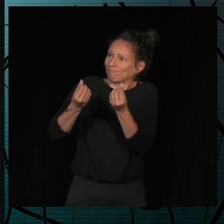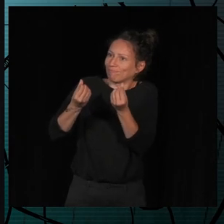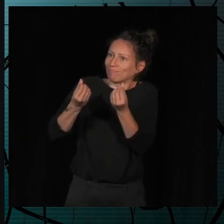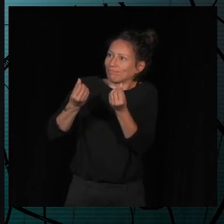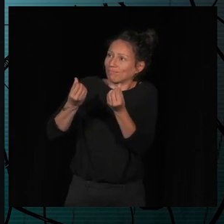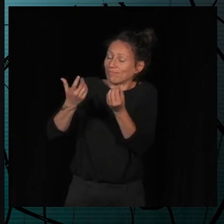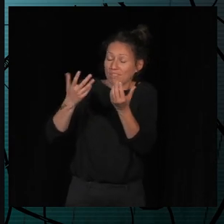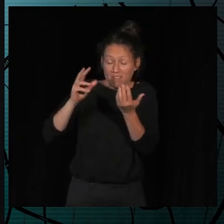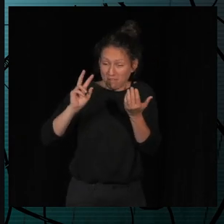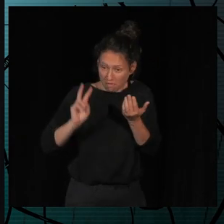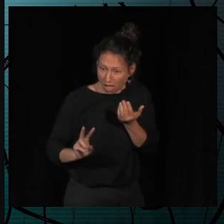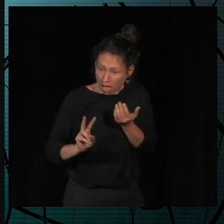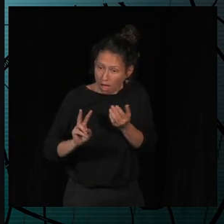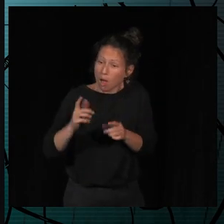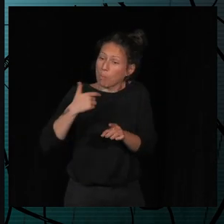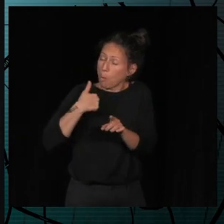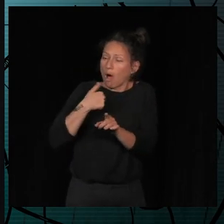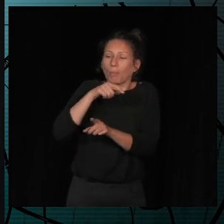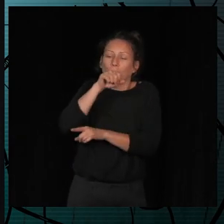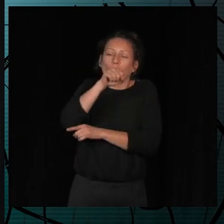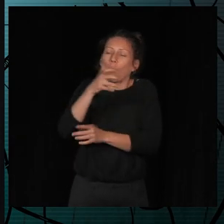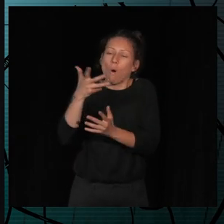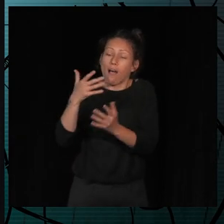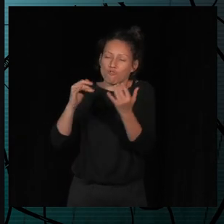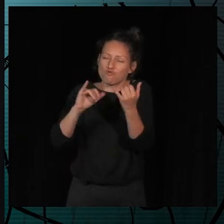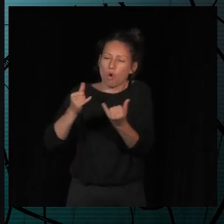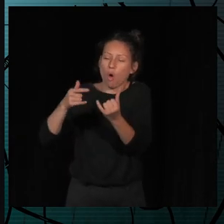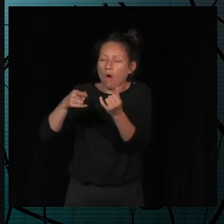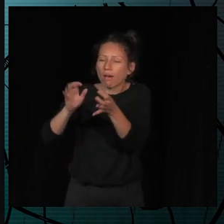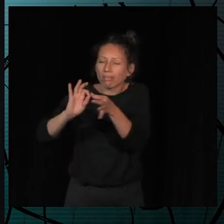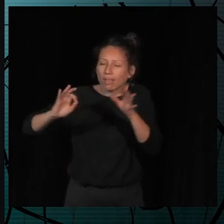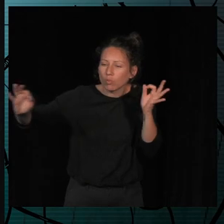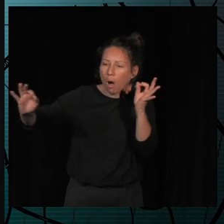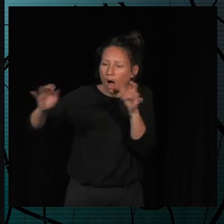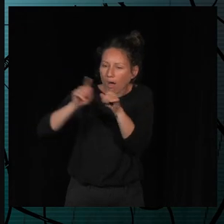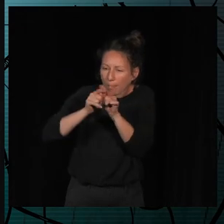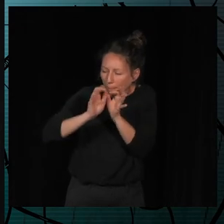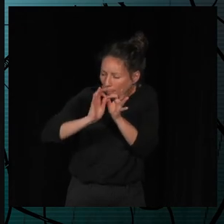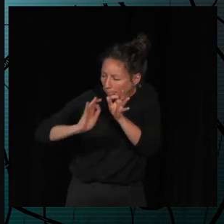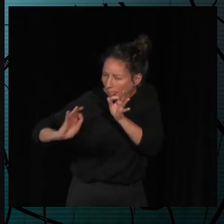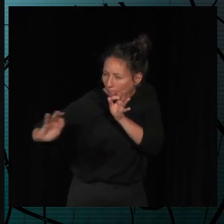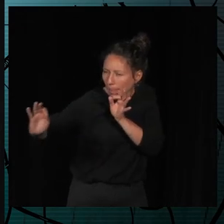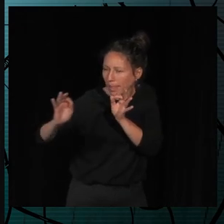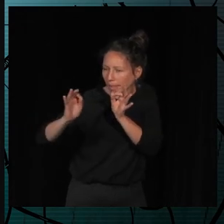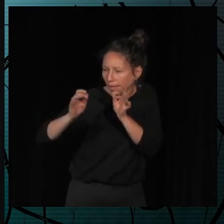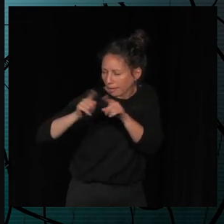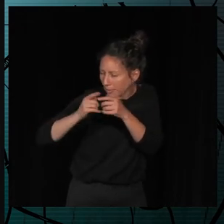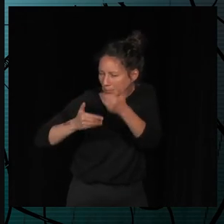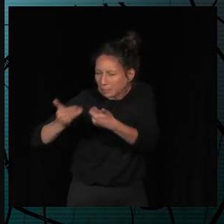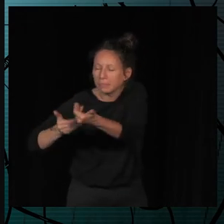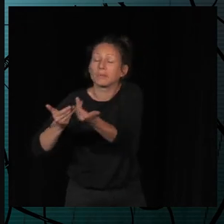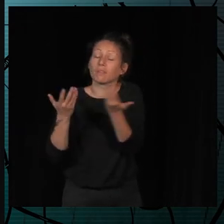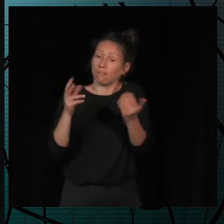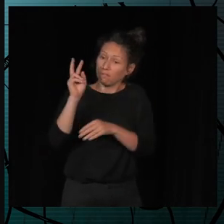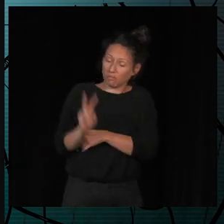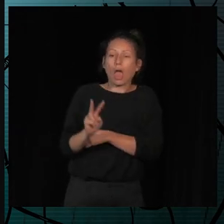de rentrer je suis plutôt adepte des jeux narratifs personnellement euh l'amènement du en ligne évidemment a changé beaucoup de choses